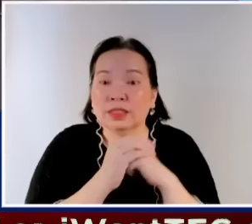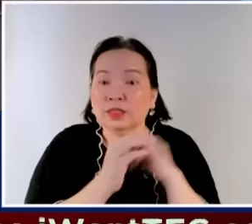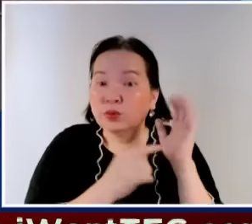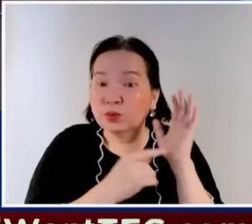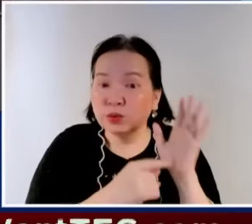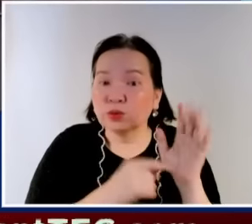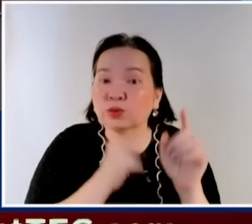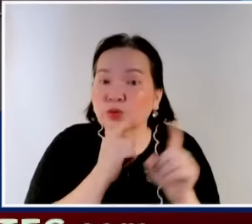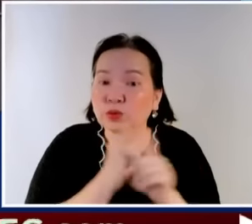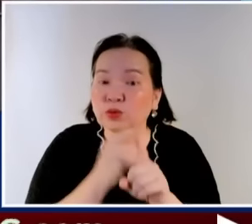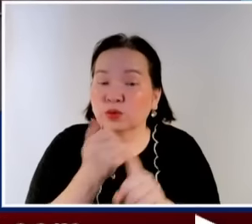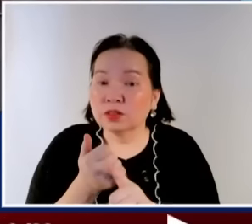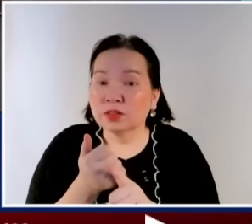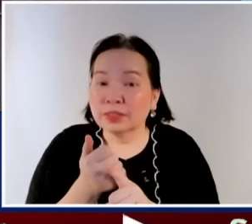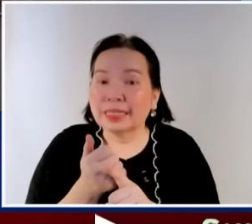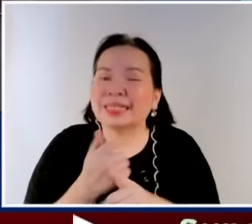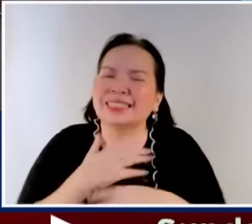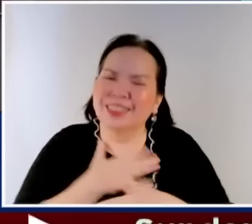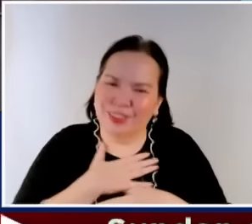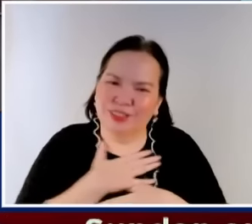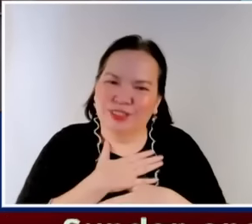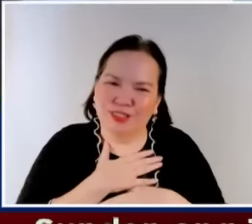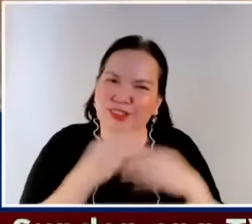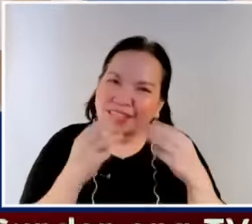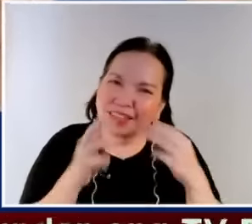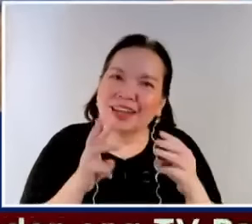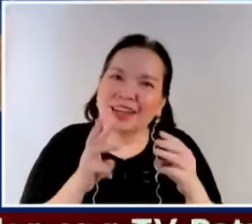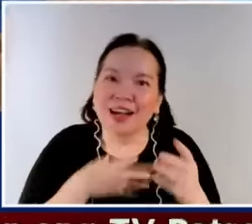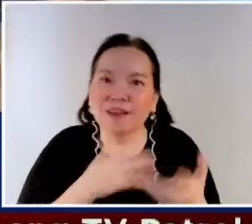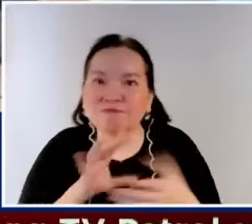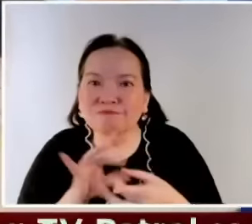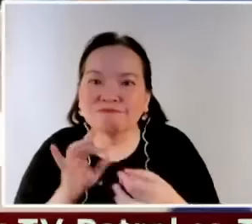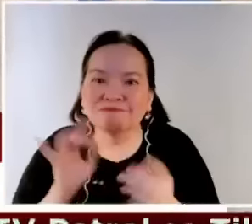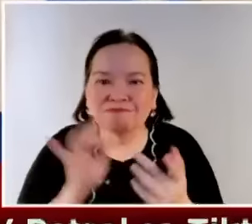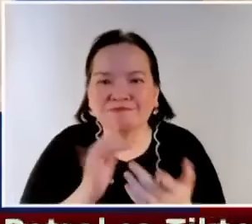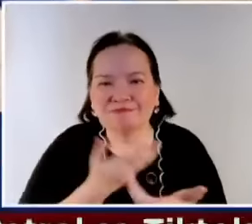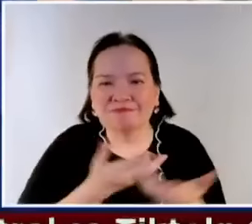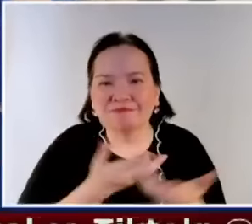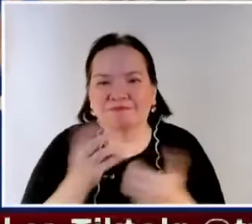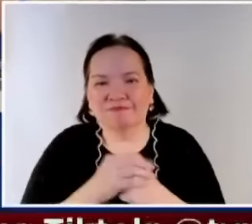also entertaining, no, and engaging.